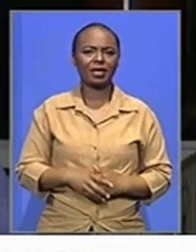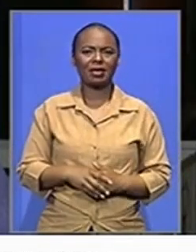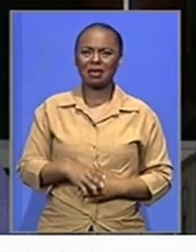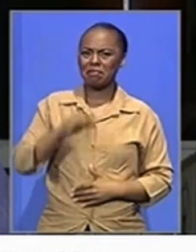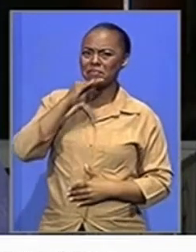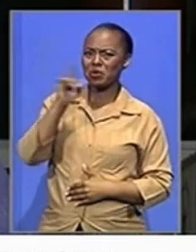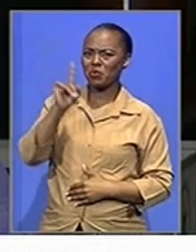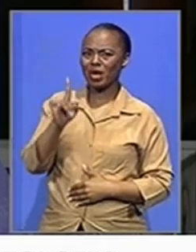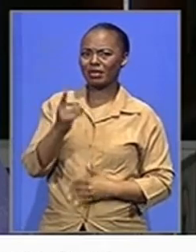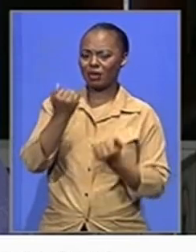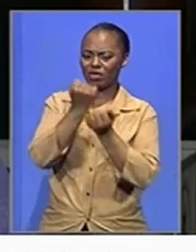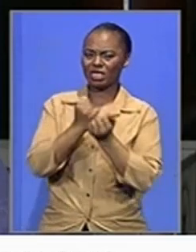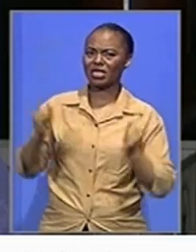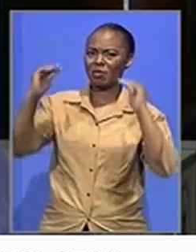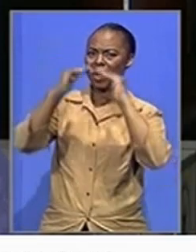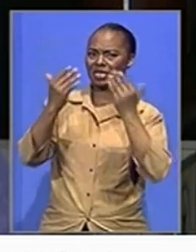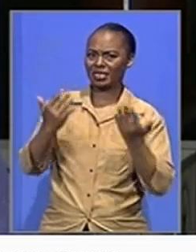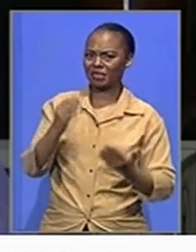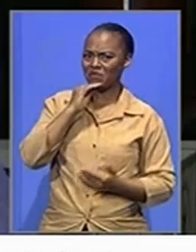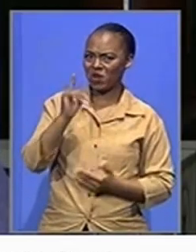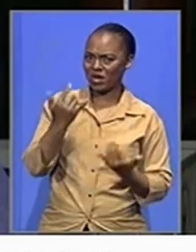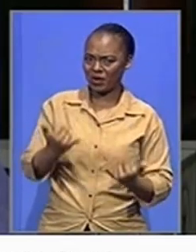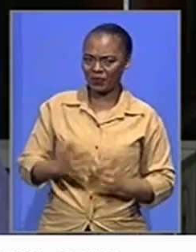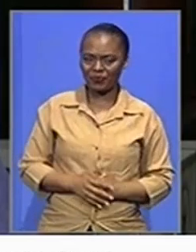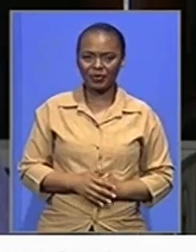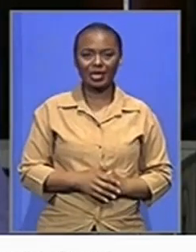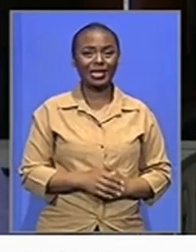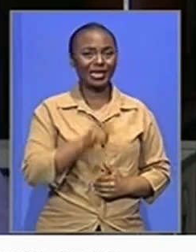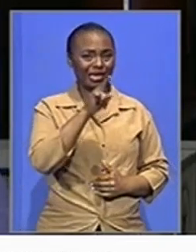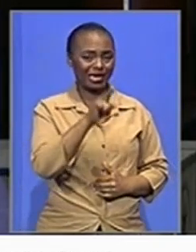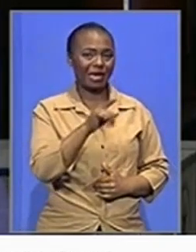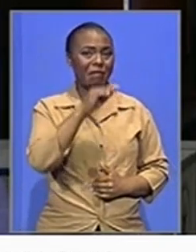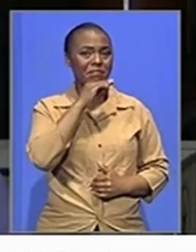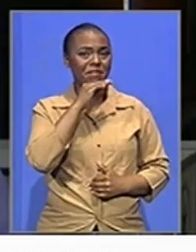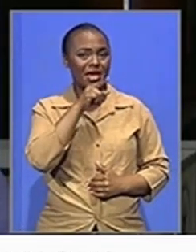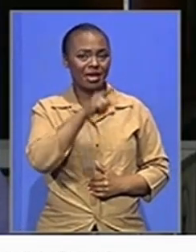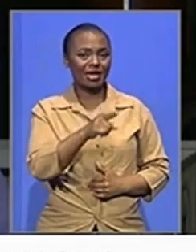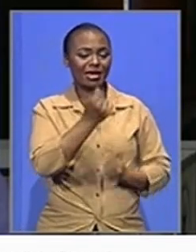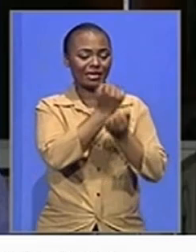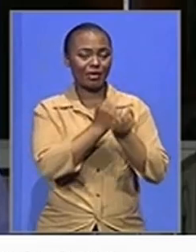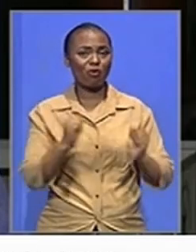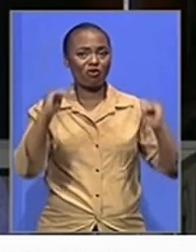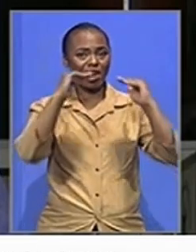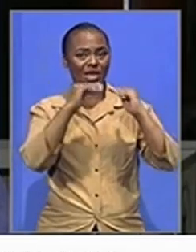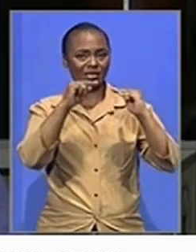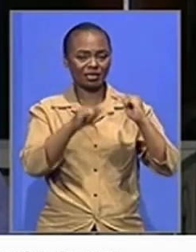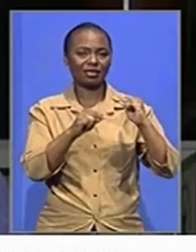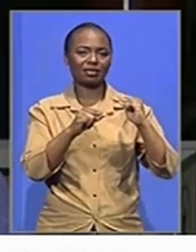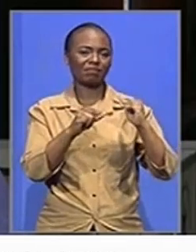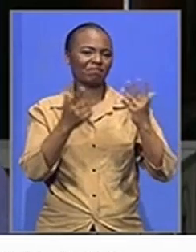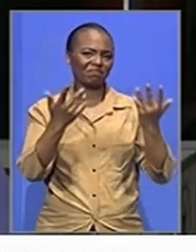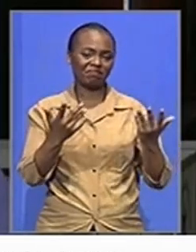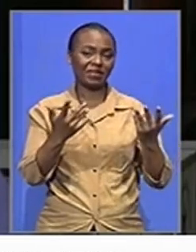eng mo demokrasing ka kakaretso? Se kaya gore democracy ya rona nkare is